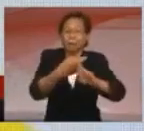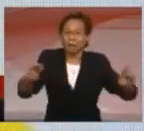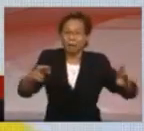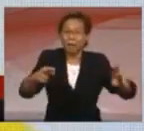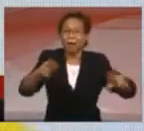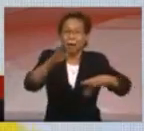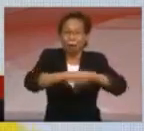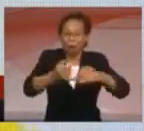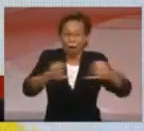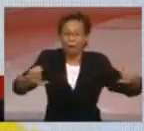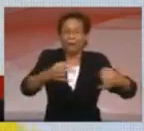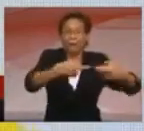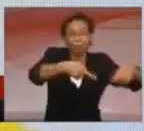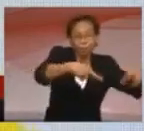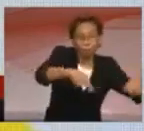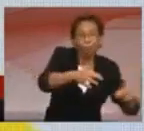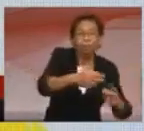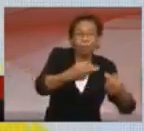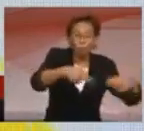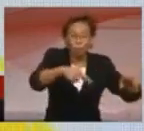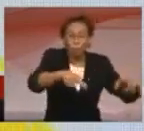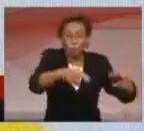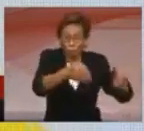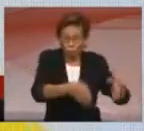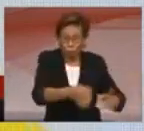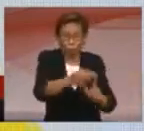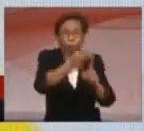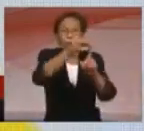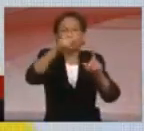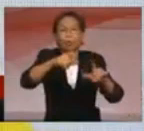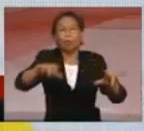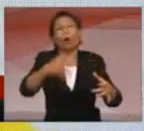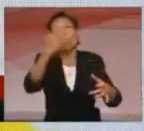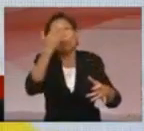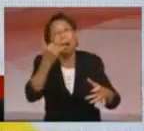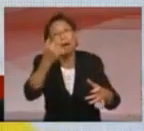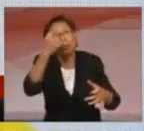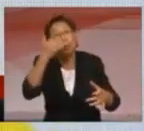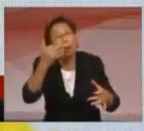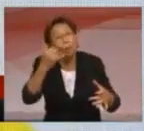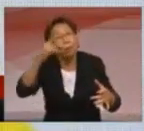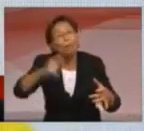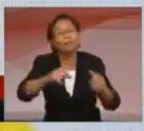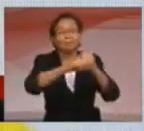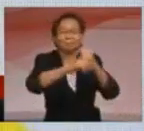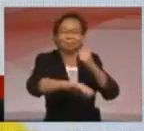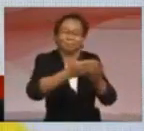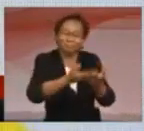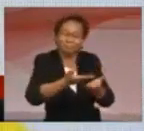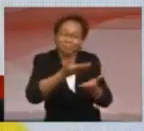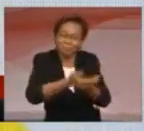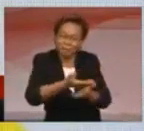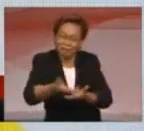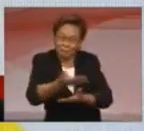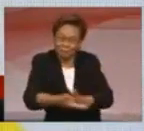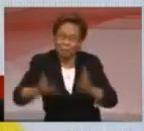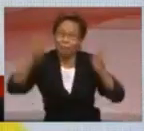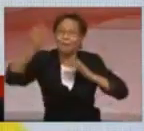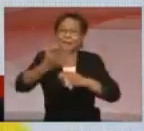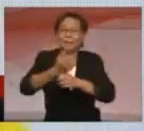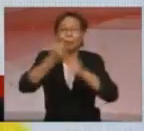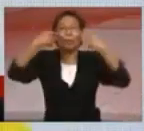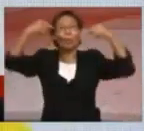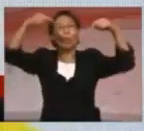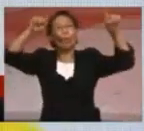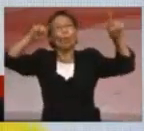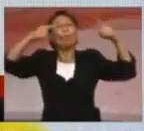dan peruncit-peruncit utama juga perlu dilaksanakan bagi membolehkan kempen beli barangan Malaysia ini mendapat capaian